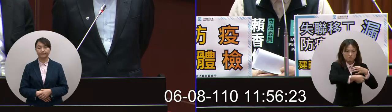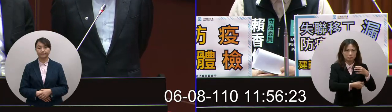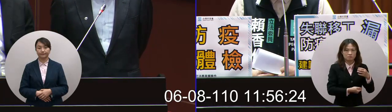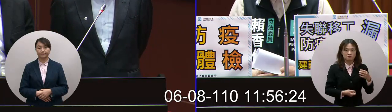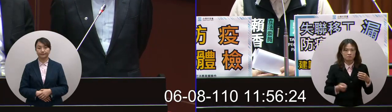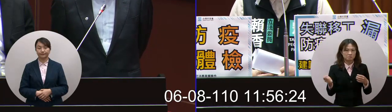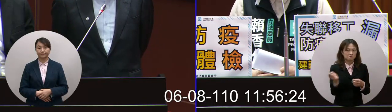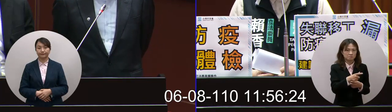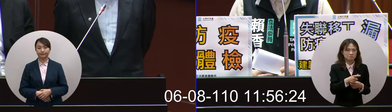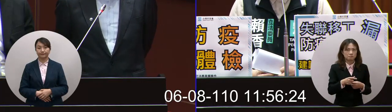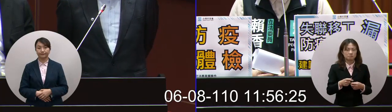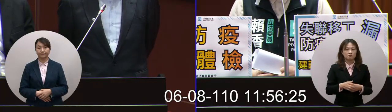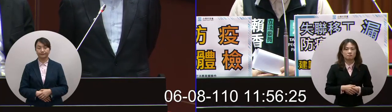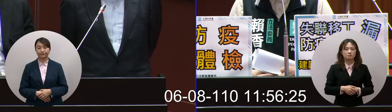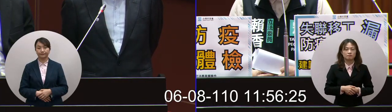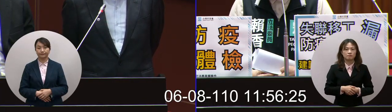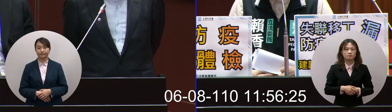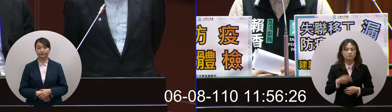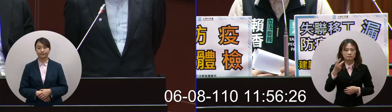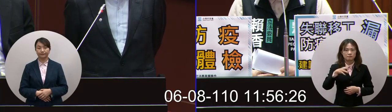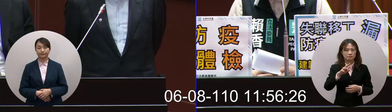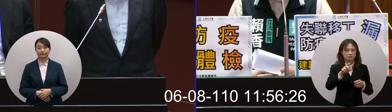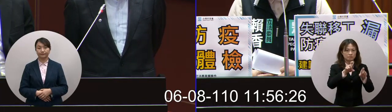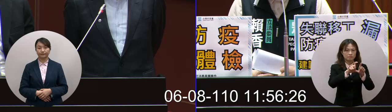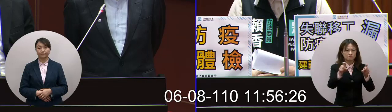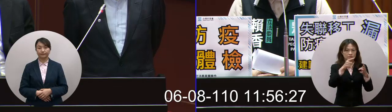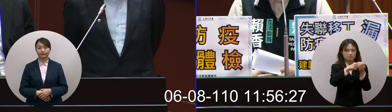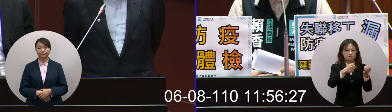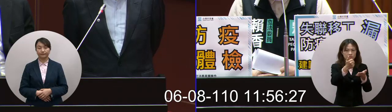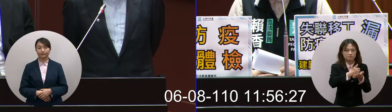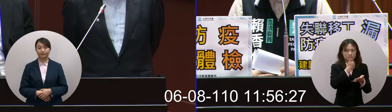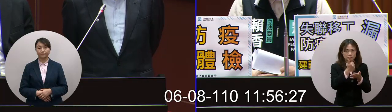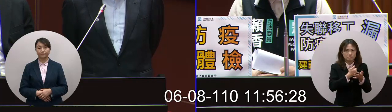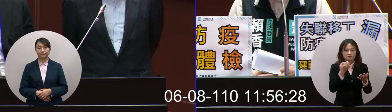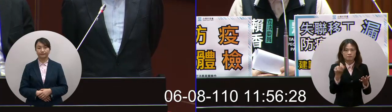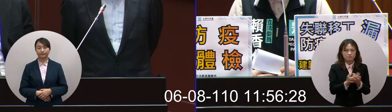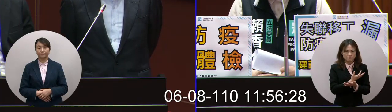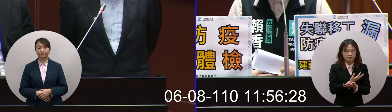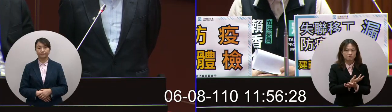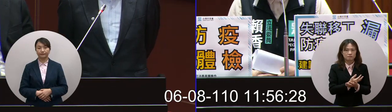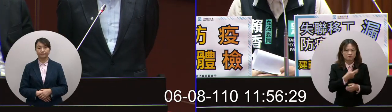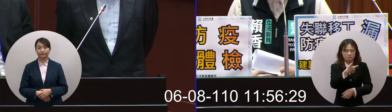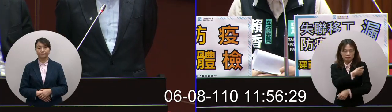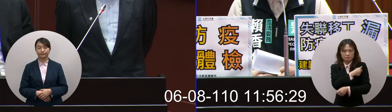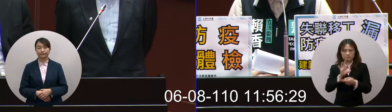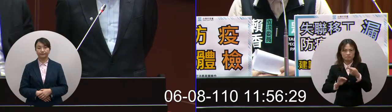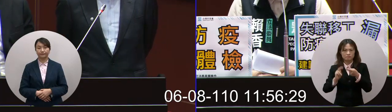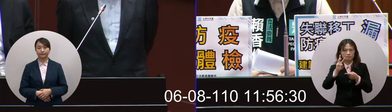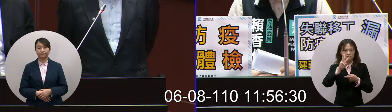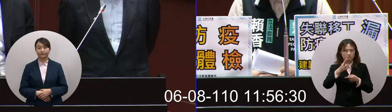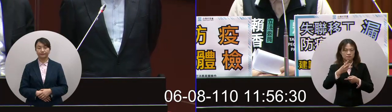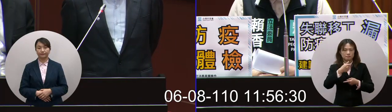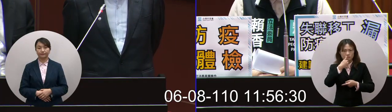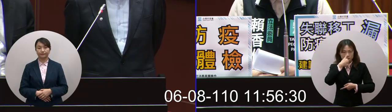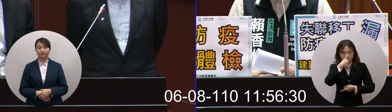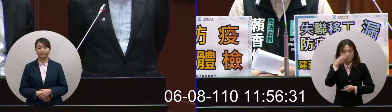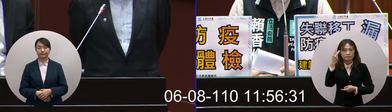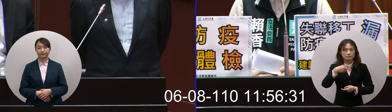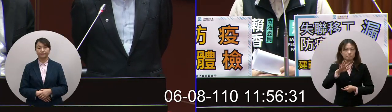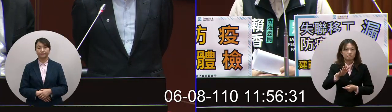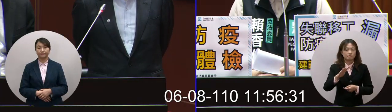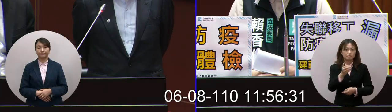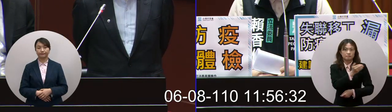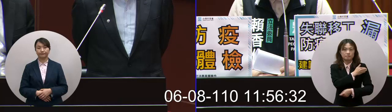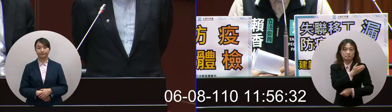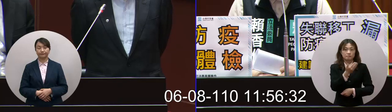疫苗的到货数确实不尽如意，那接种率才3%。最后是陈建仁副总统，他也担心是不是